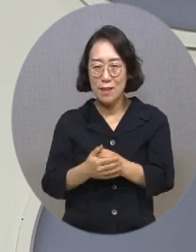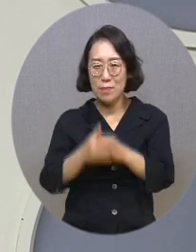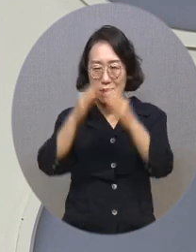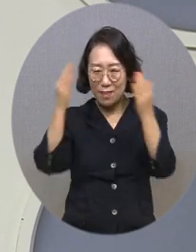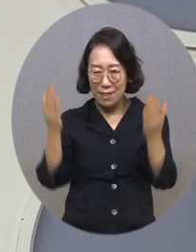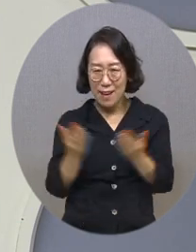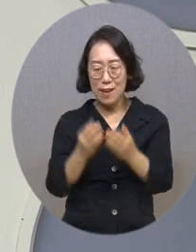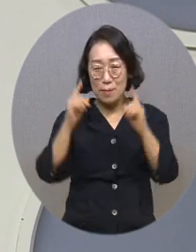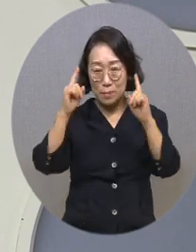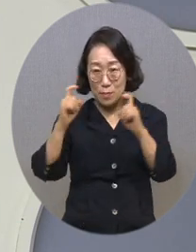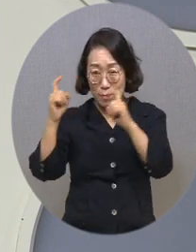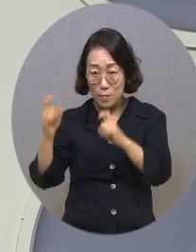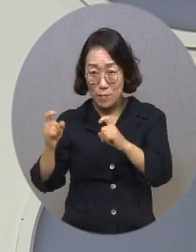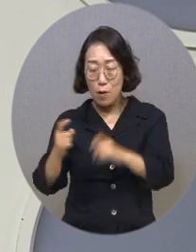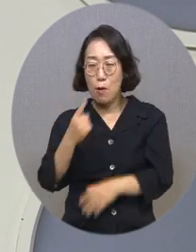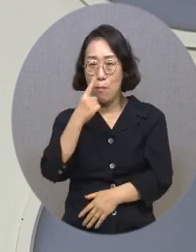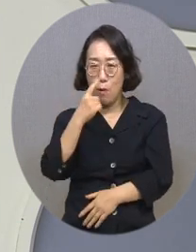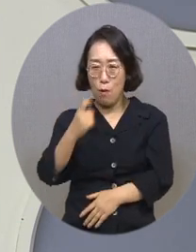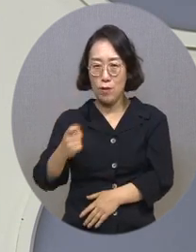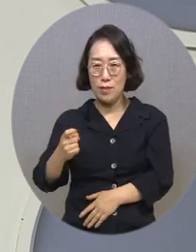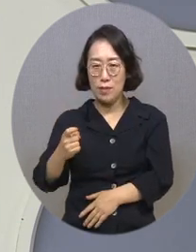그날 신성일 기사를 멋있게 썼죠.